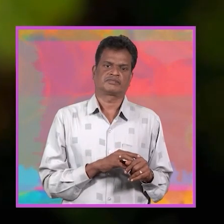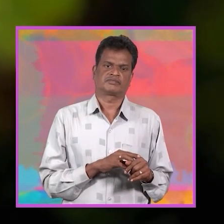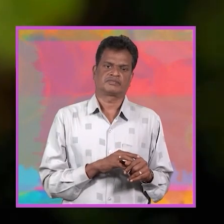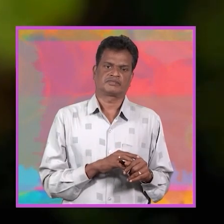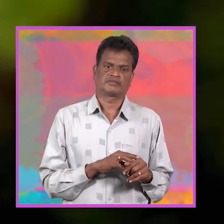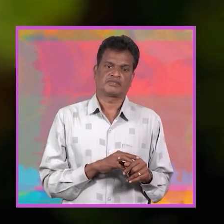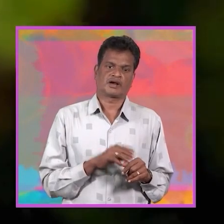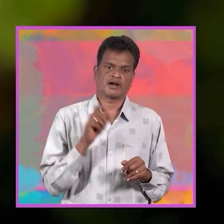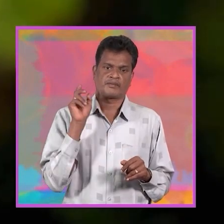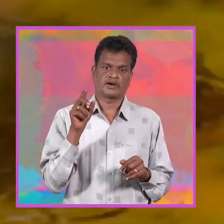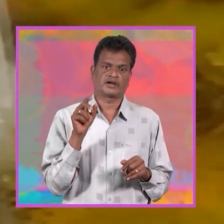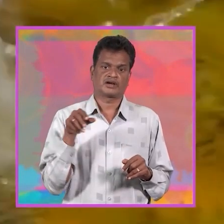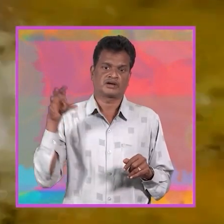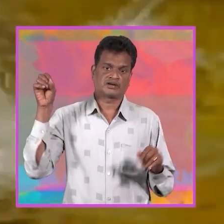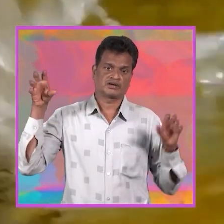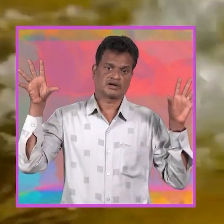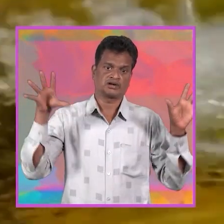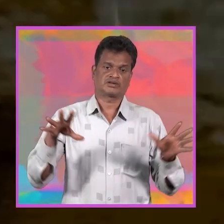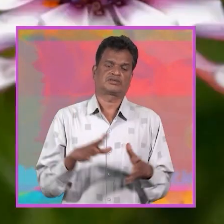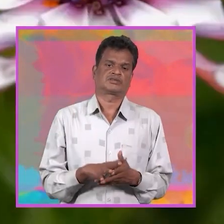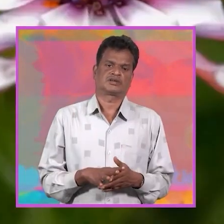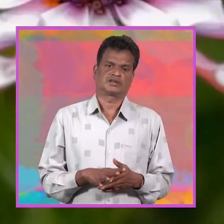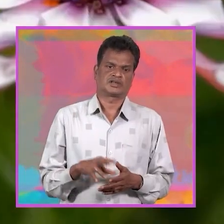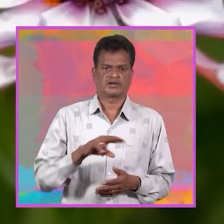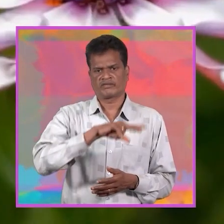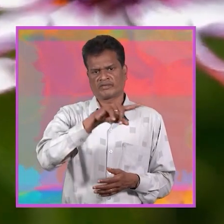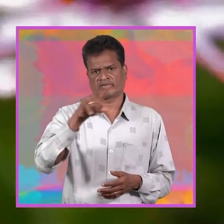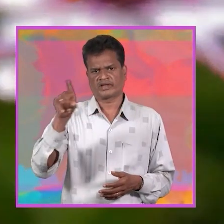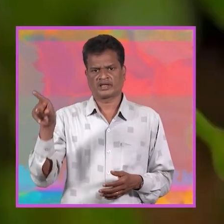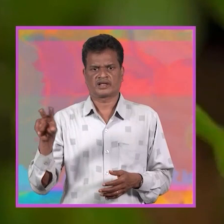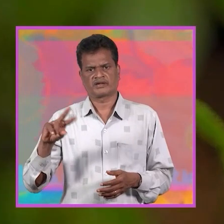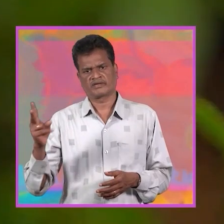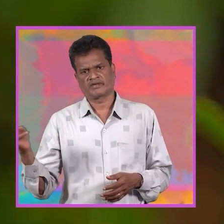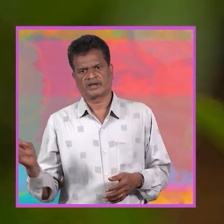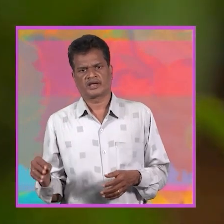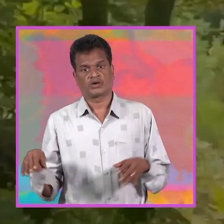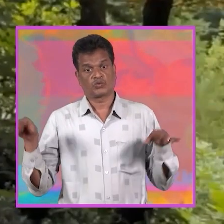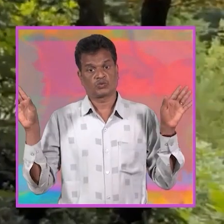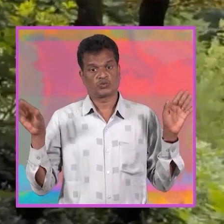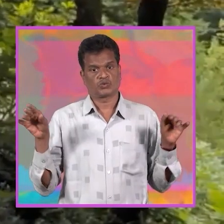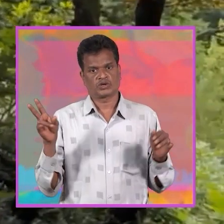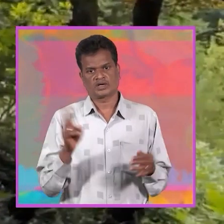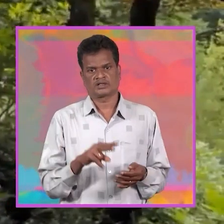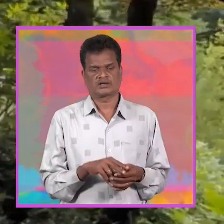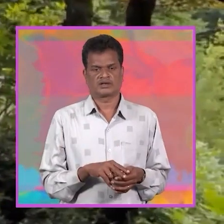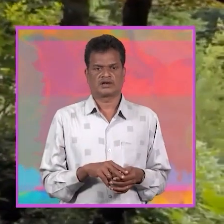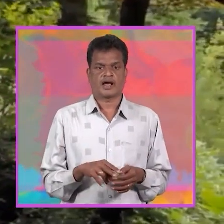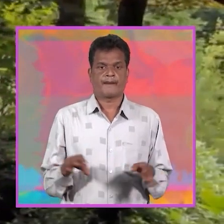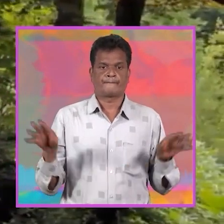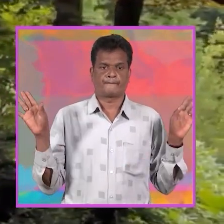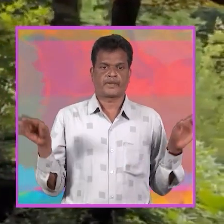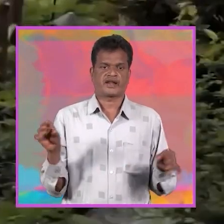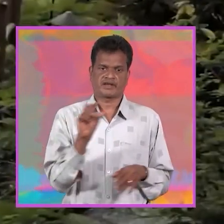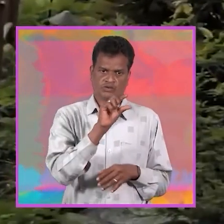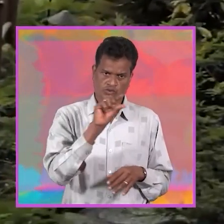மைனா, கழுகு, இது எல்லாமே வெவ்வேறு உயிரினமாக இருந்தாலும் அதை பறவை என்று ஒரே சொல்லலை